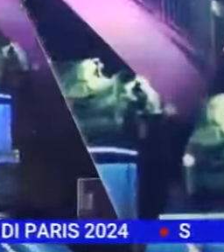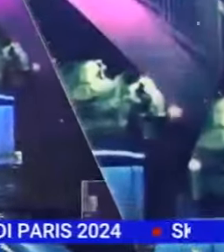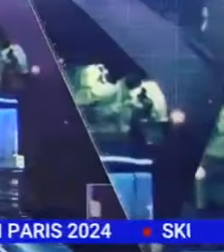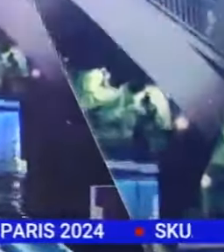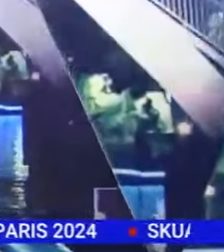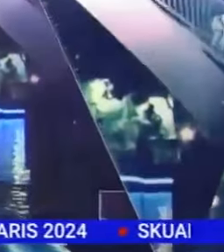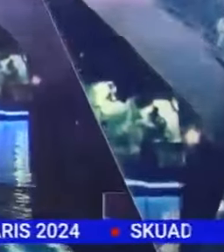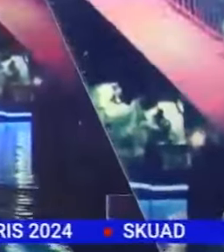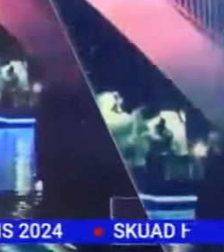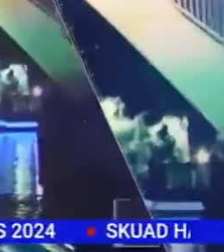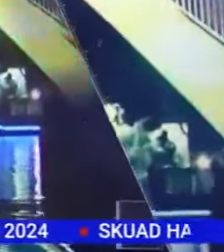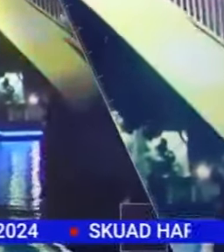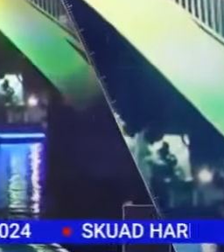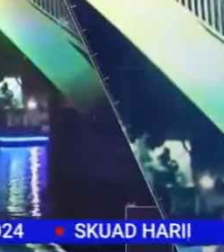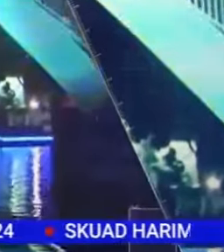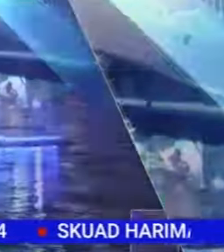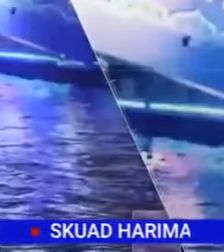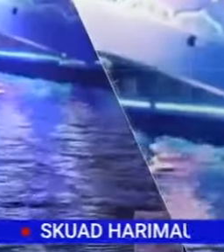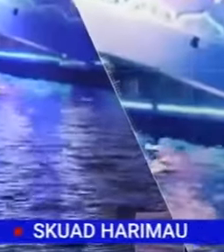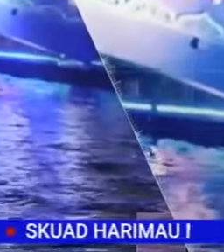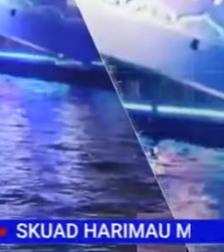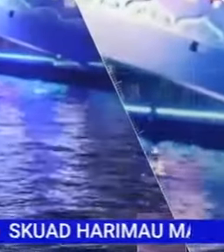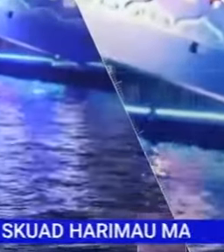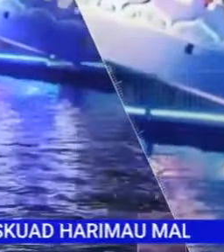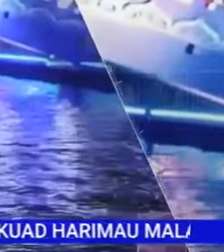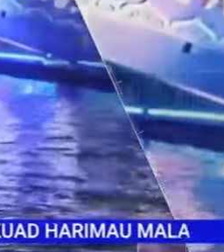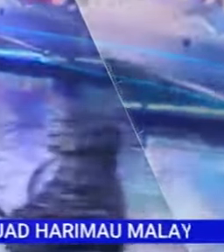menyenangkan coba menyampaikan